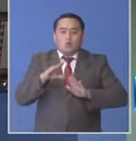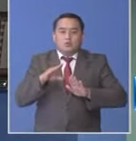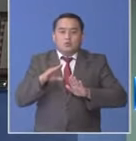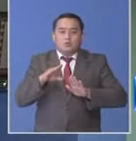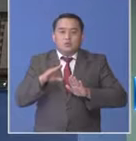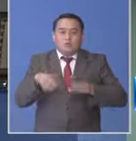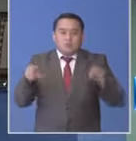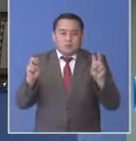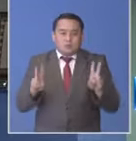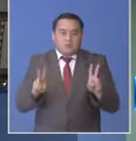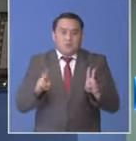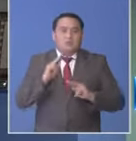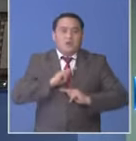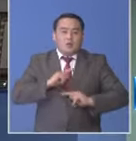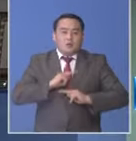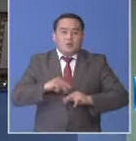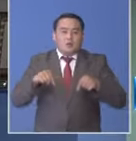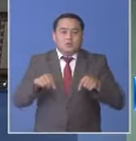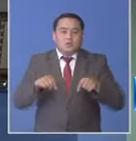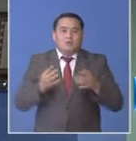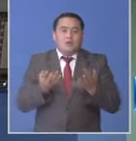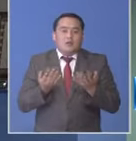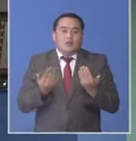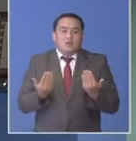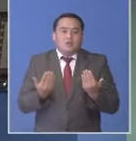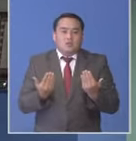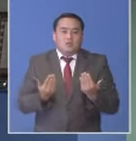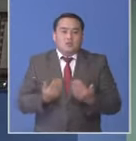качеством специалистов, и которые востребованы сегодня